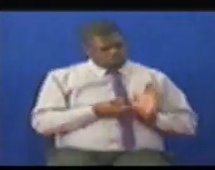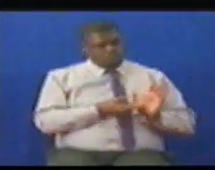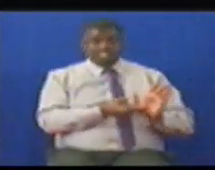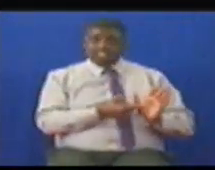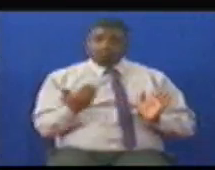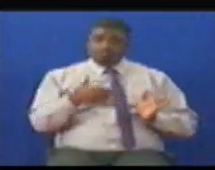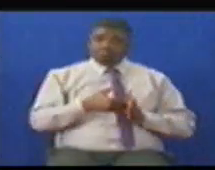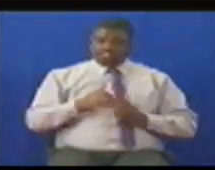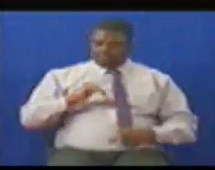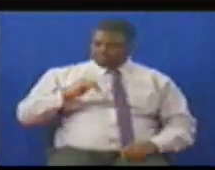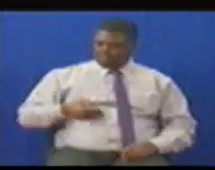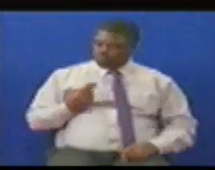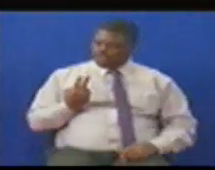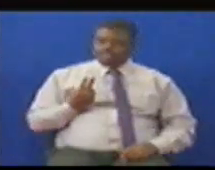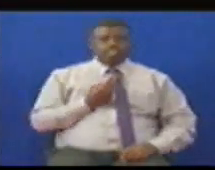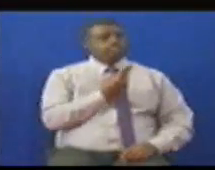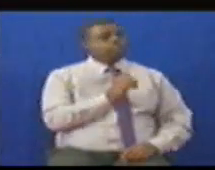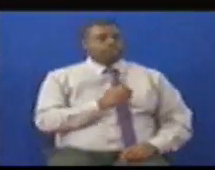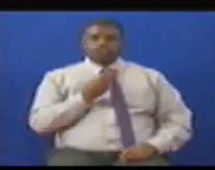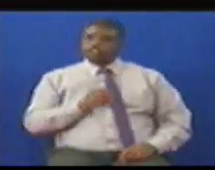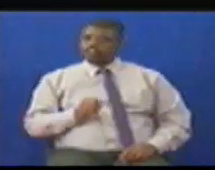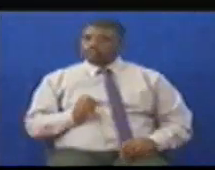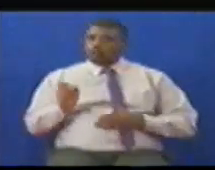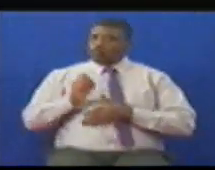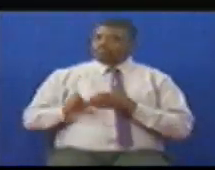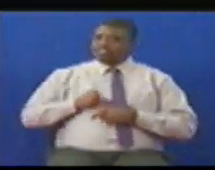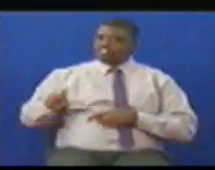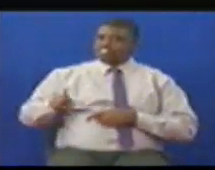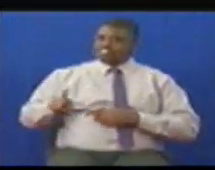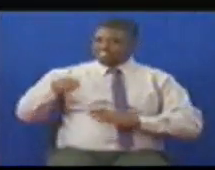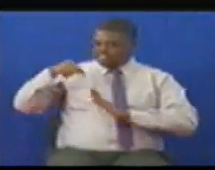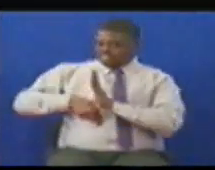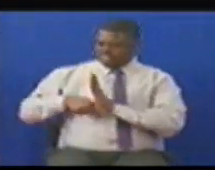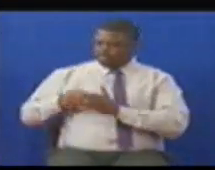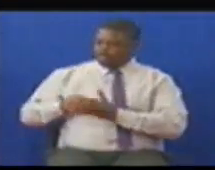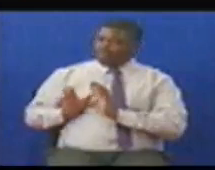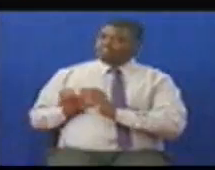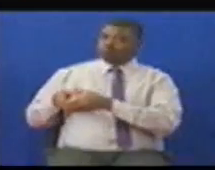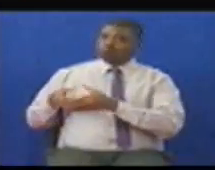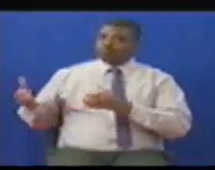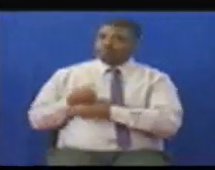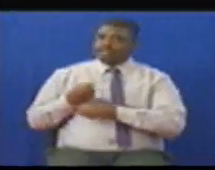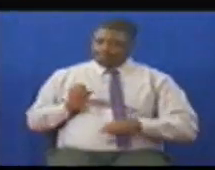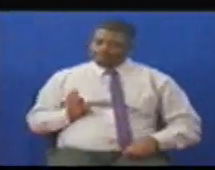mwezi Februari 2020 ofisi hii pamoja na mafungu hayo yaliyo chini yake ilikuwa imepokea shilingi bilioni